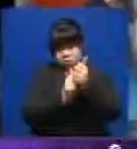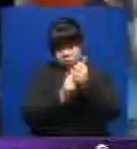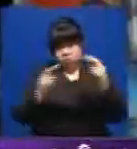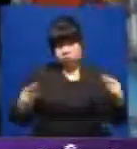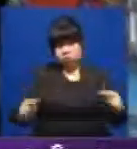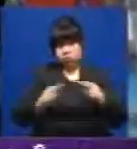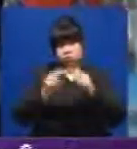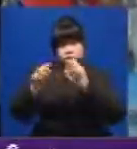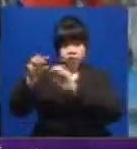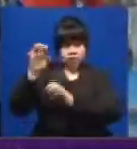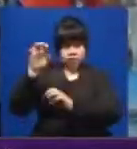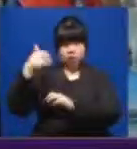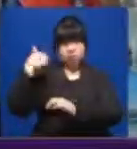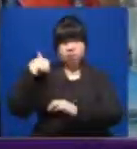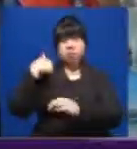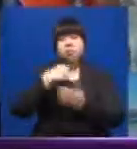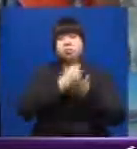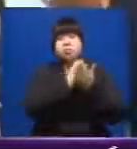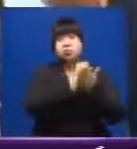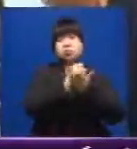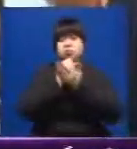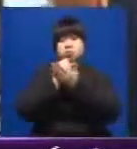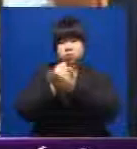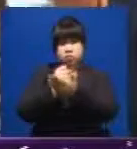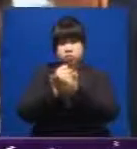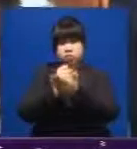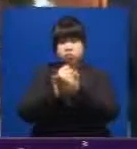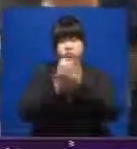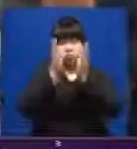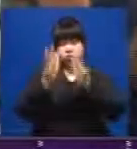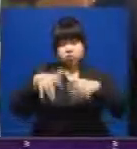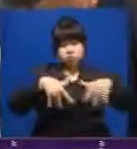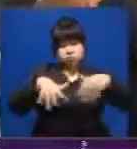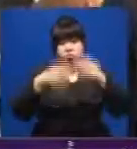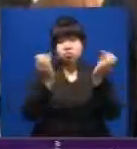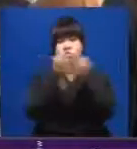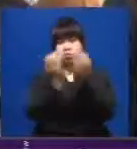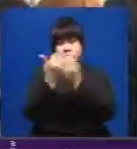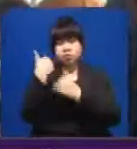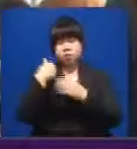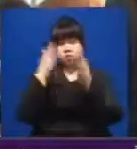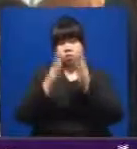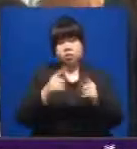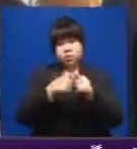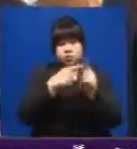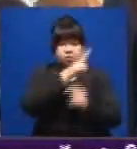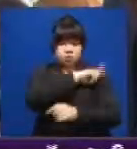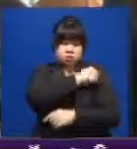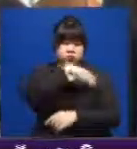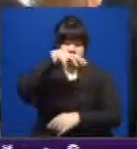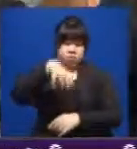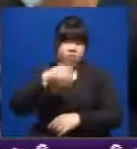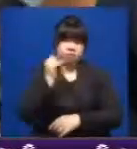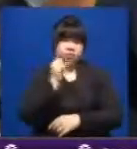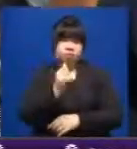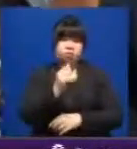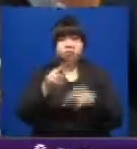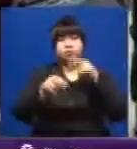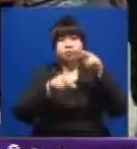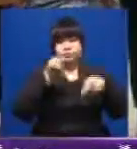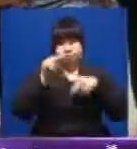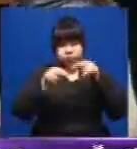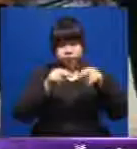นะคะติดตามความช่วยเหลือผู้ได้รับผลกระทบแล้วก็เยี่ยมให้กำลังใจผู้ได้รับบาดเจ็บที่โรงพยาบาลยะลาแล้วก็รับปากค่ะว่า